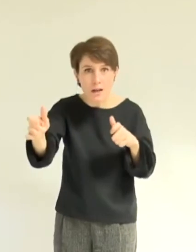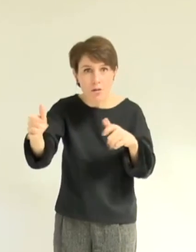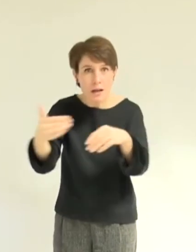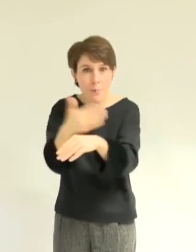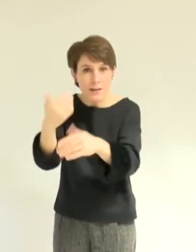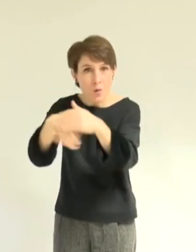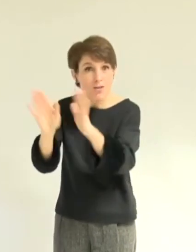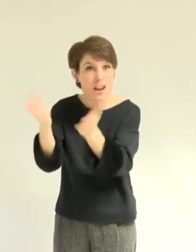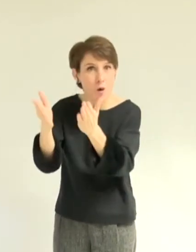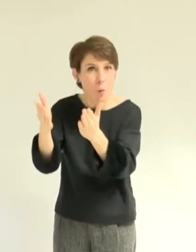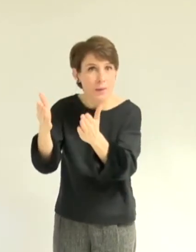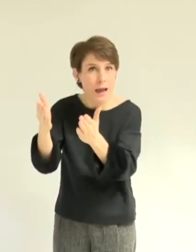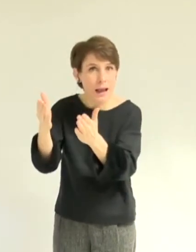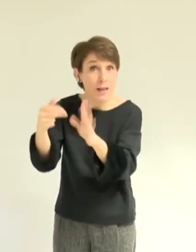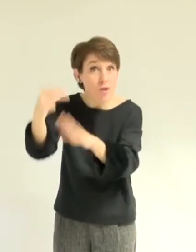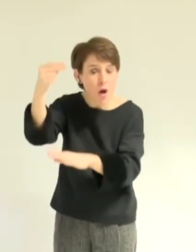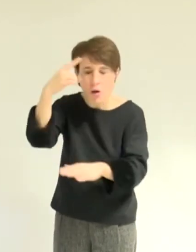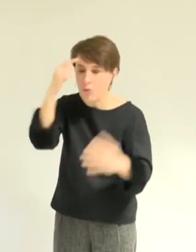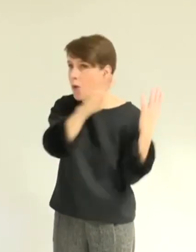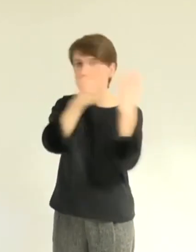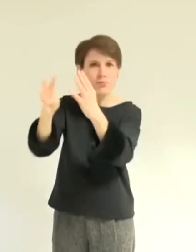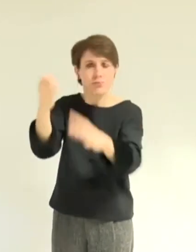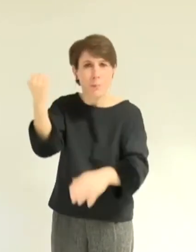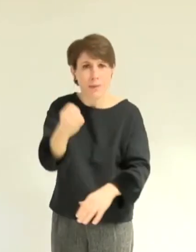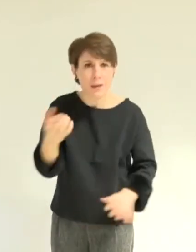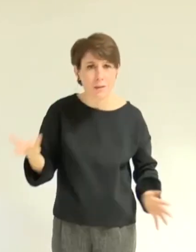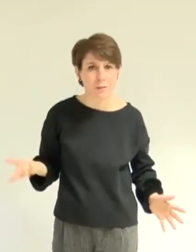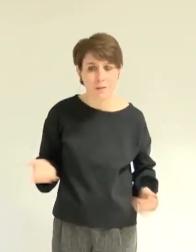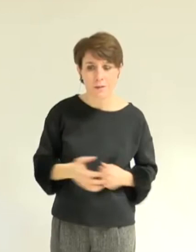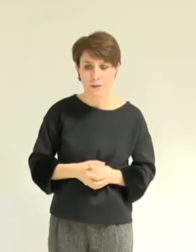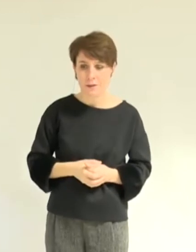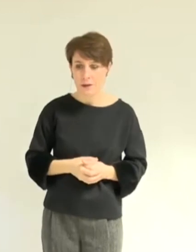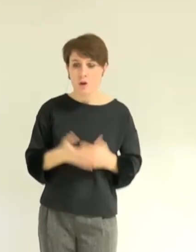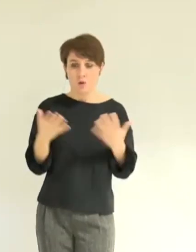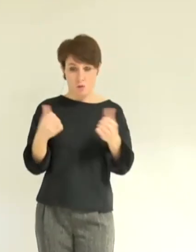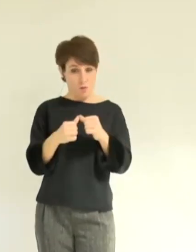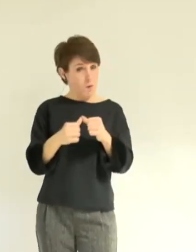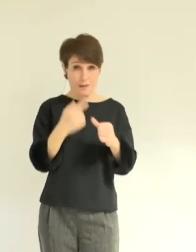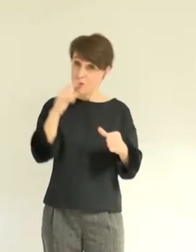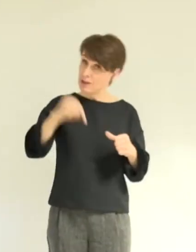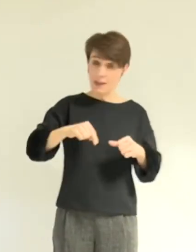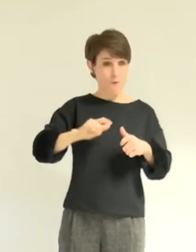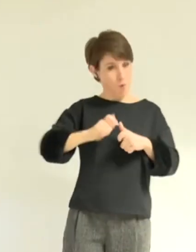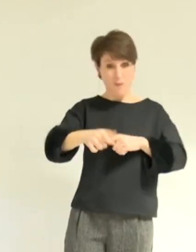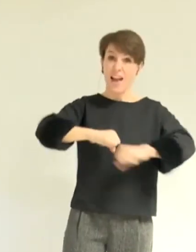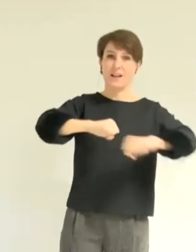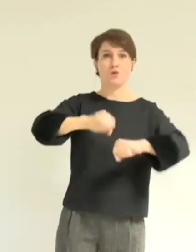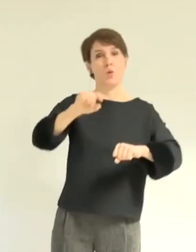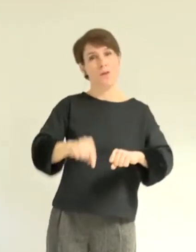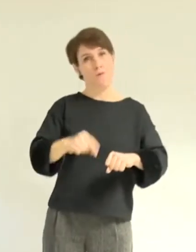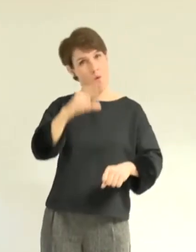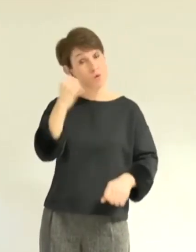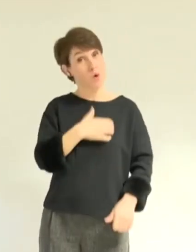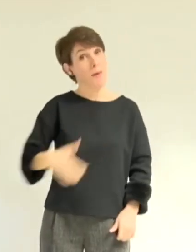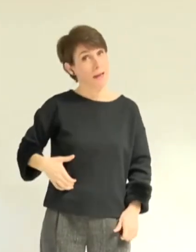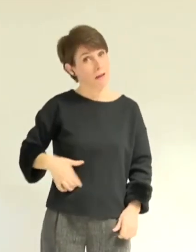à l'hôpital Michalon. Bon, moi je dis qu'il faut passer à l'action, monsieur le maire,